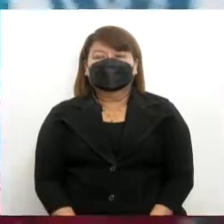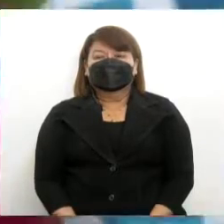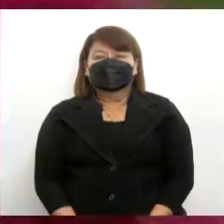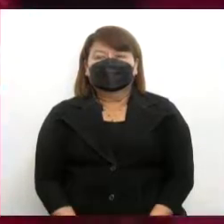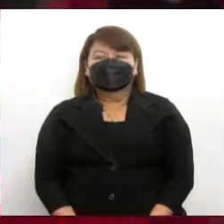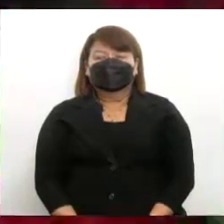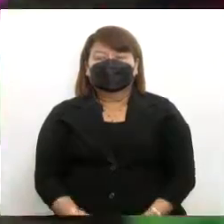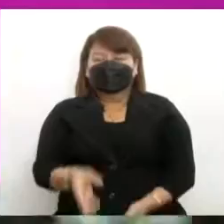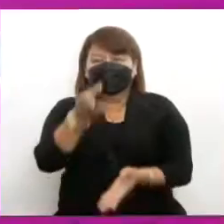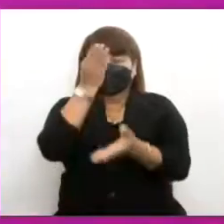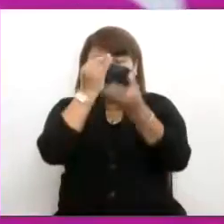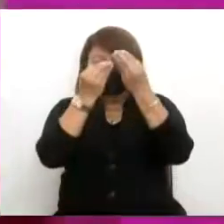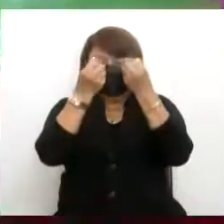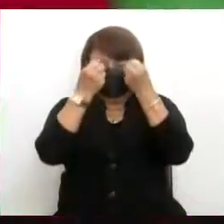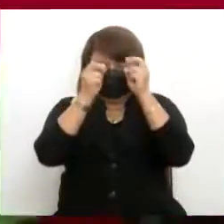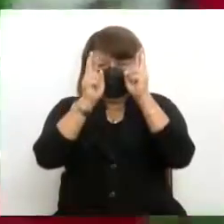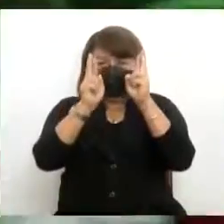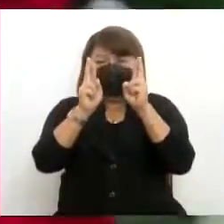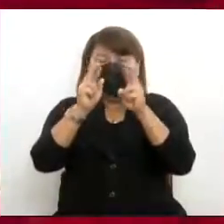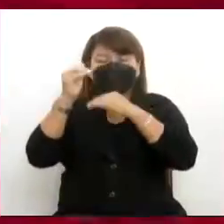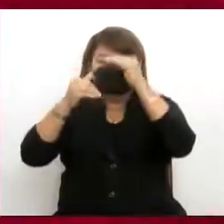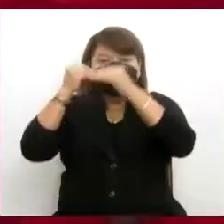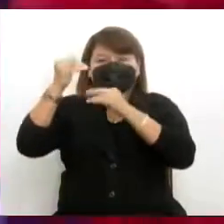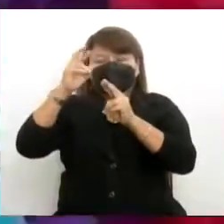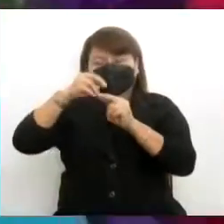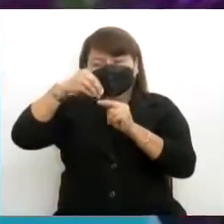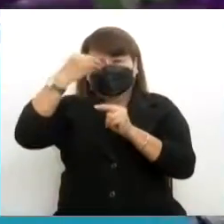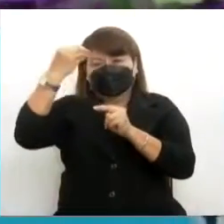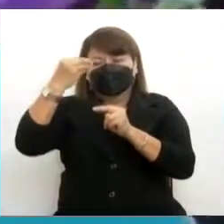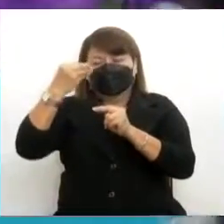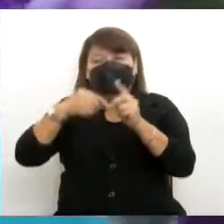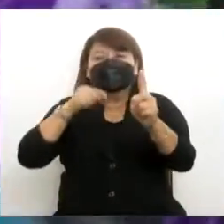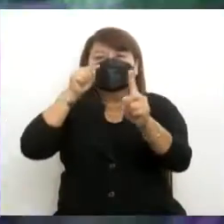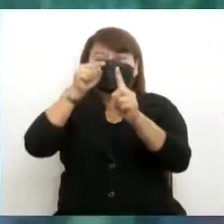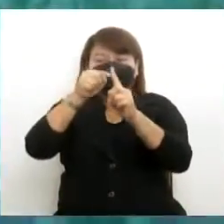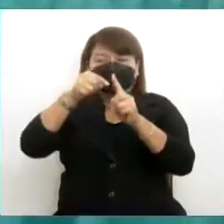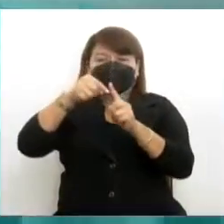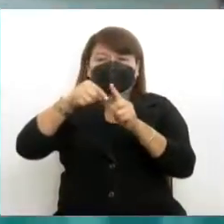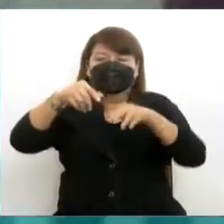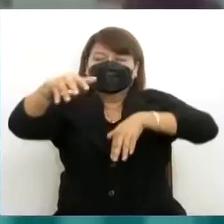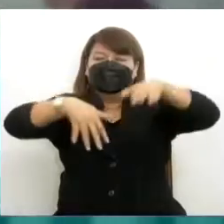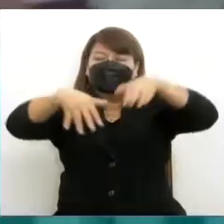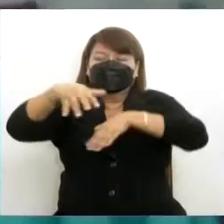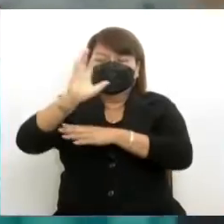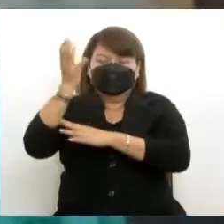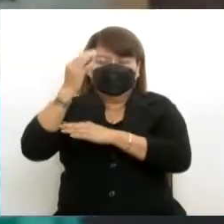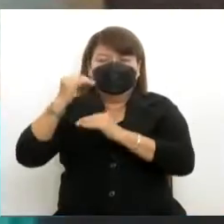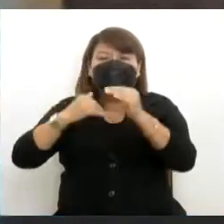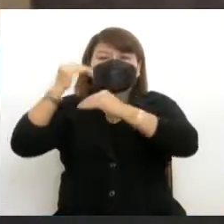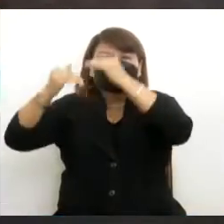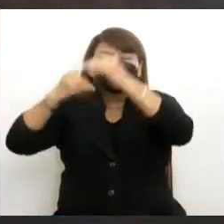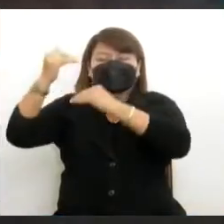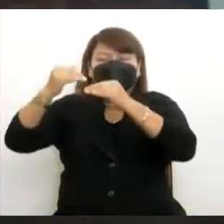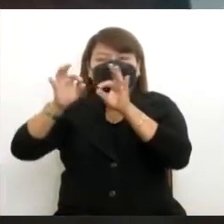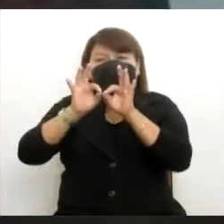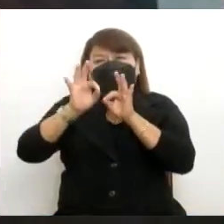การอบรมโครงการพัฒนาศักยภาพผู้นำนักเรียนสู่การเป็นพลเมืองโลกตามเป้าหมายการพัฒนาที่ยั่งยืน OBEC